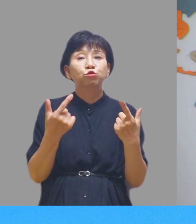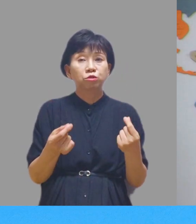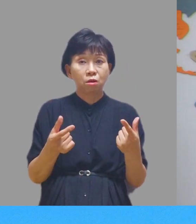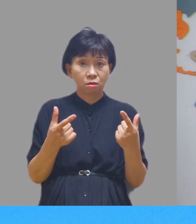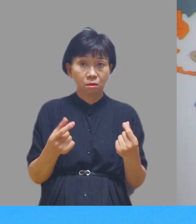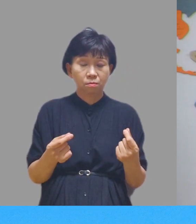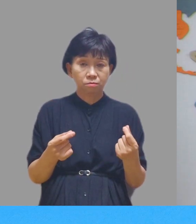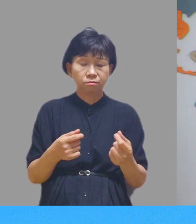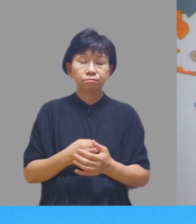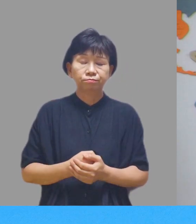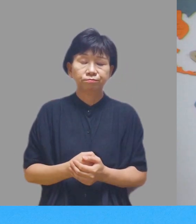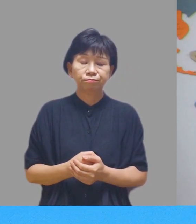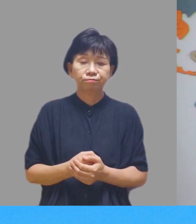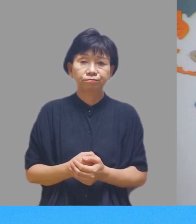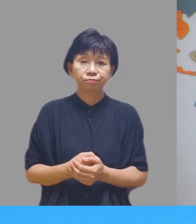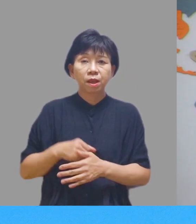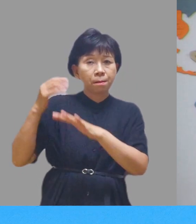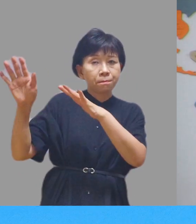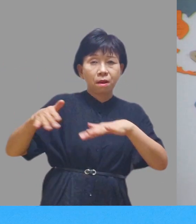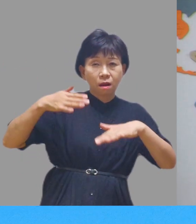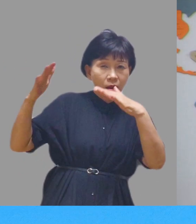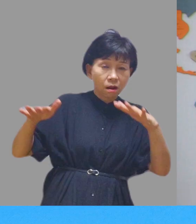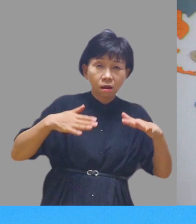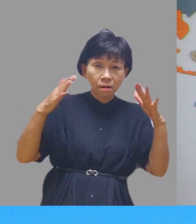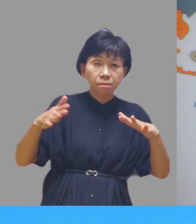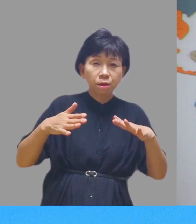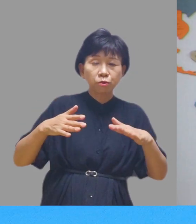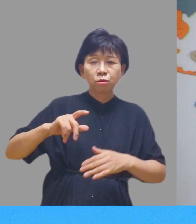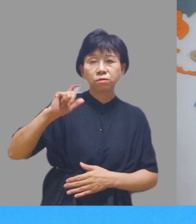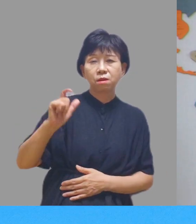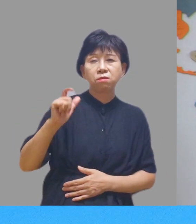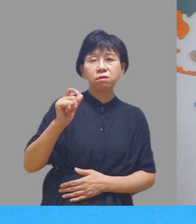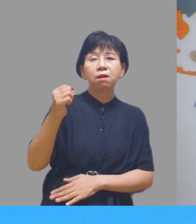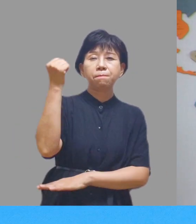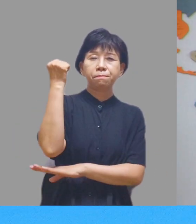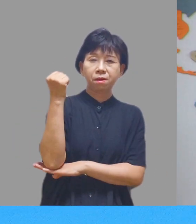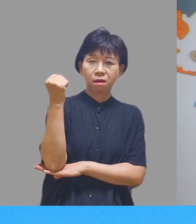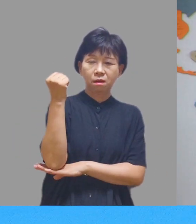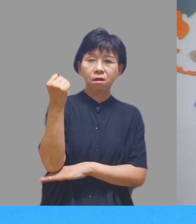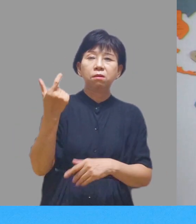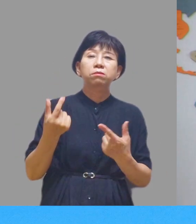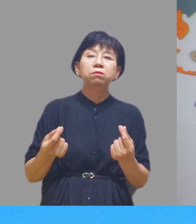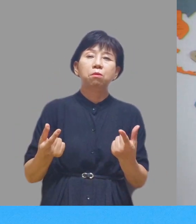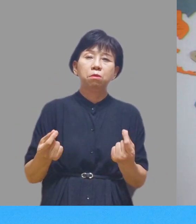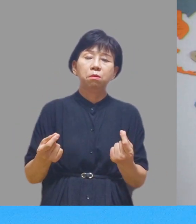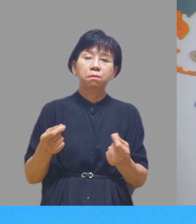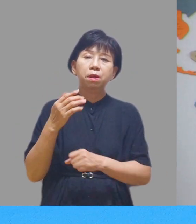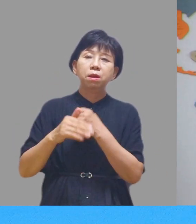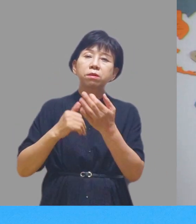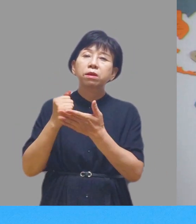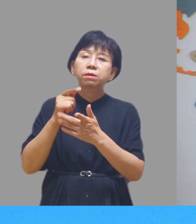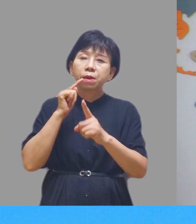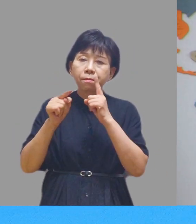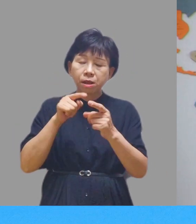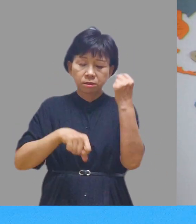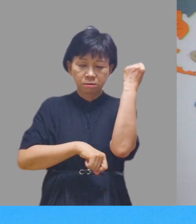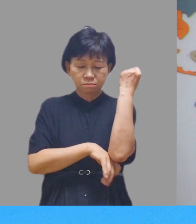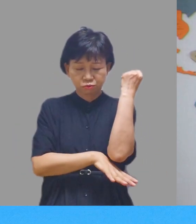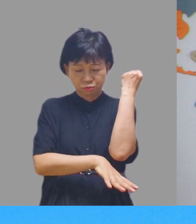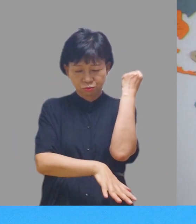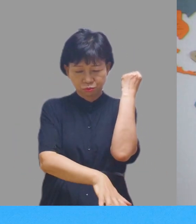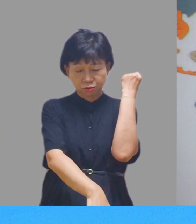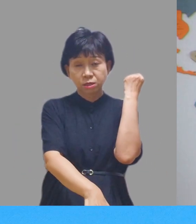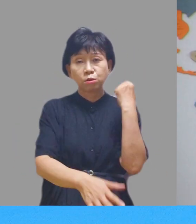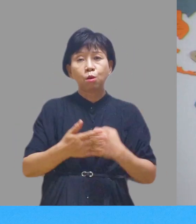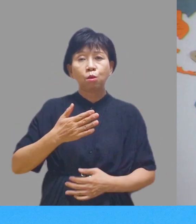바람이 불어도 흔들리지 않는 것처럼 하나님의 말씀이 우리 마음 깊은 곳에 뿌리를 내리면 우리의 생각을